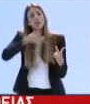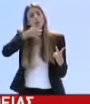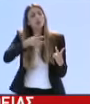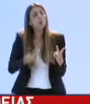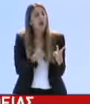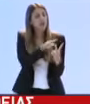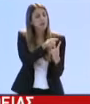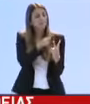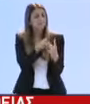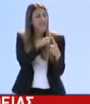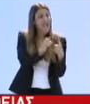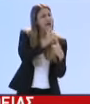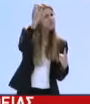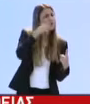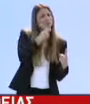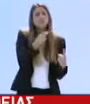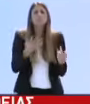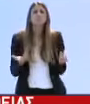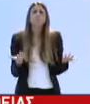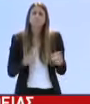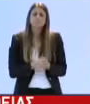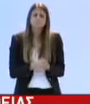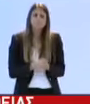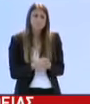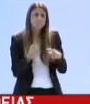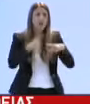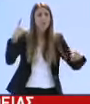Αξιολόγηση σημαίνει πολύ απλά